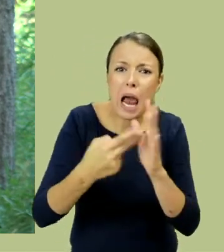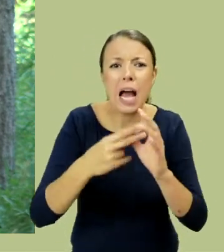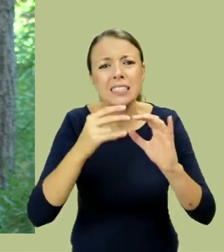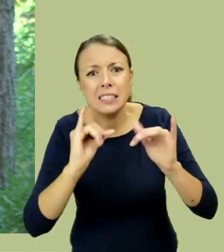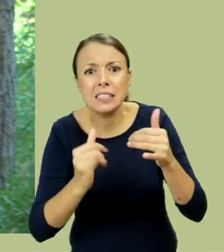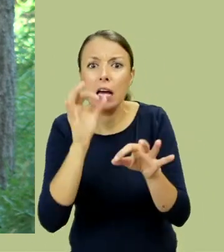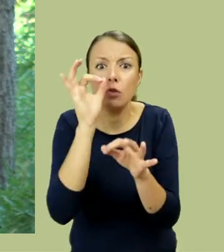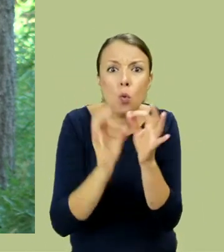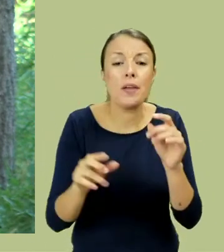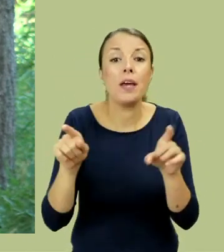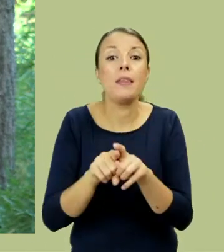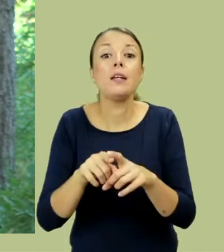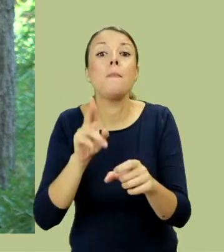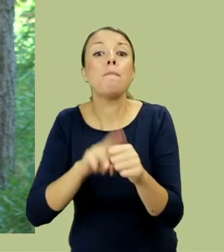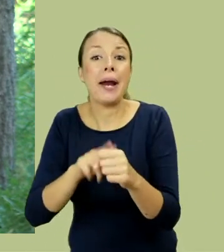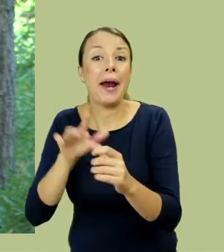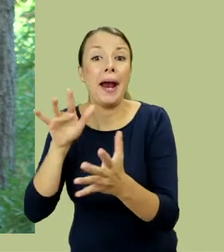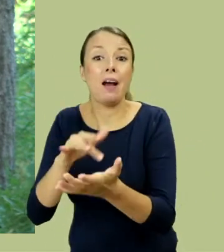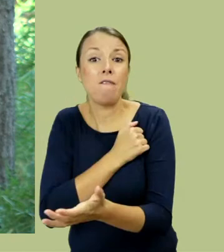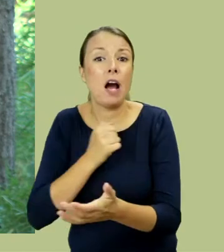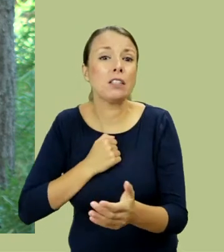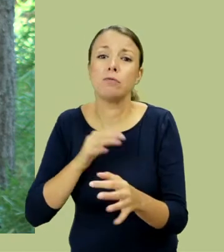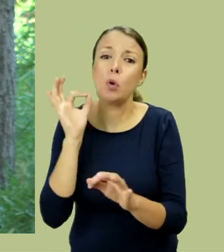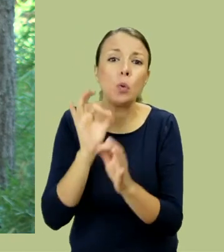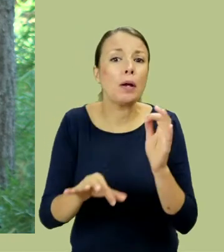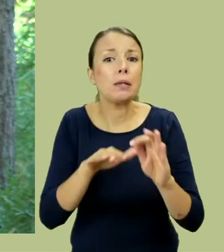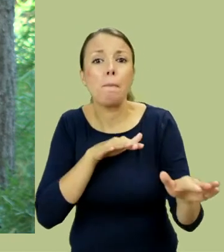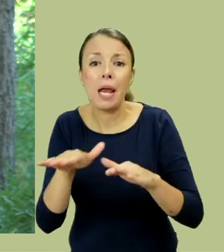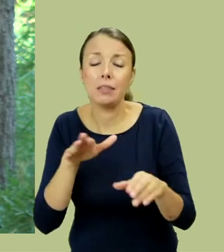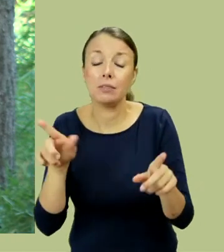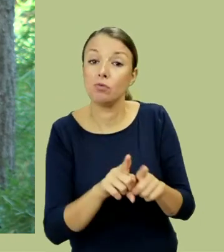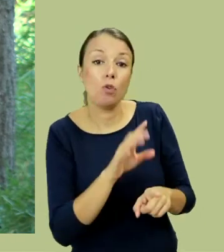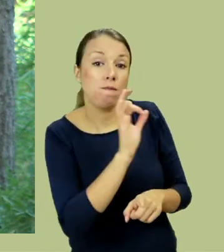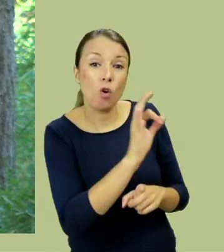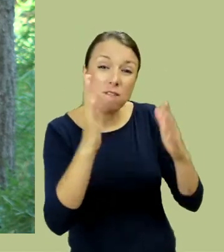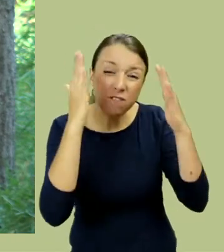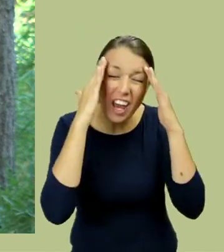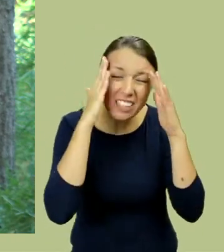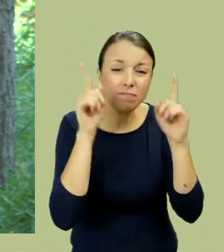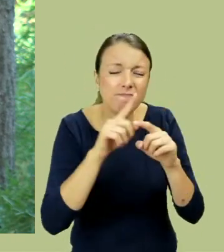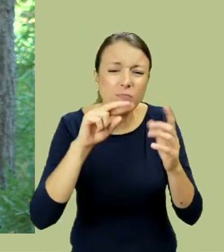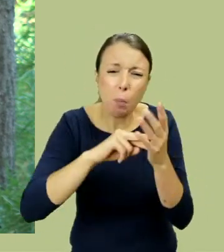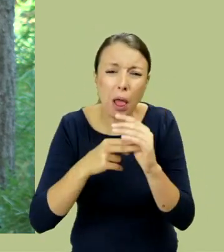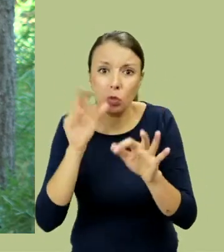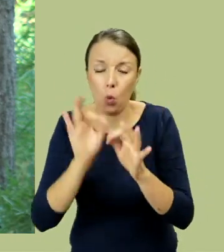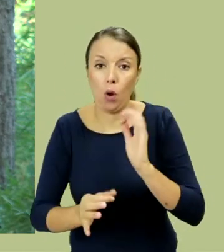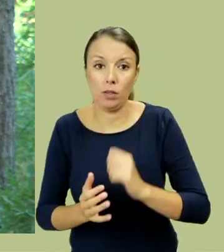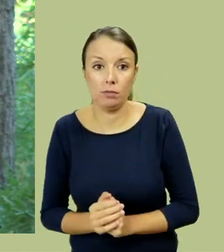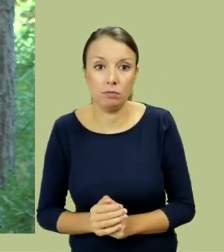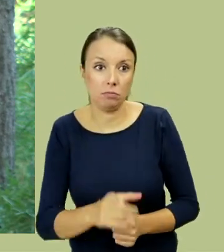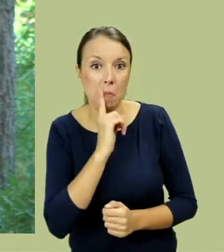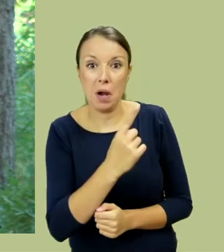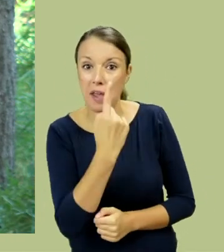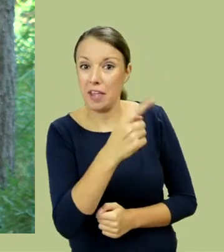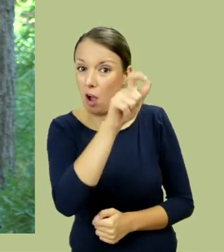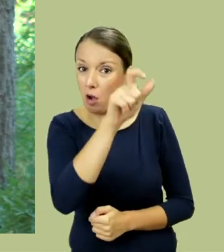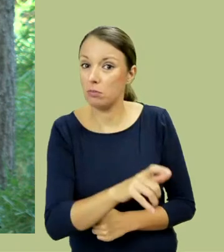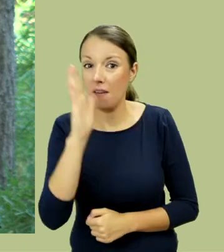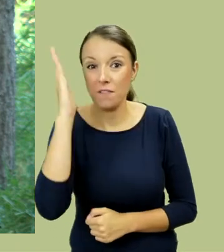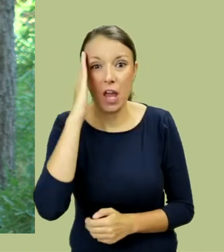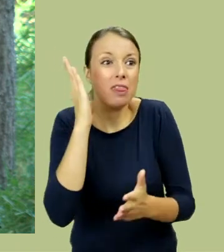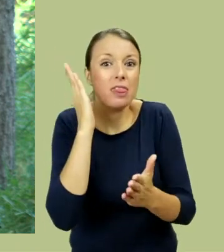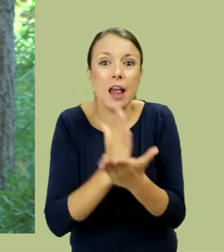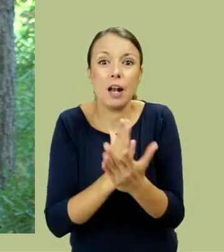w magazynach w Warszawie i swoją wiedzę, także jedna osoba znała tylko tę, która jej